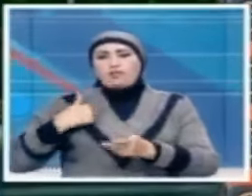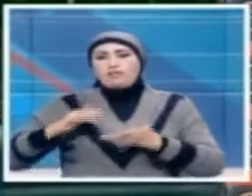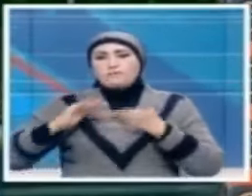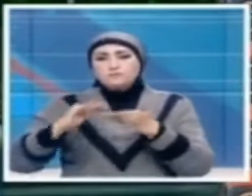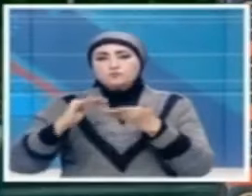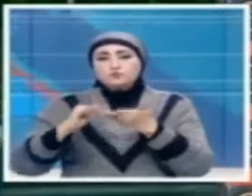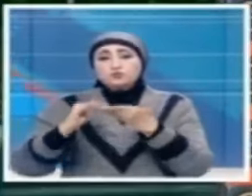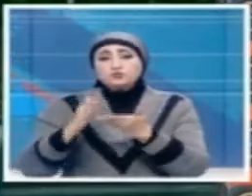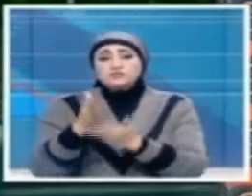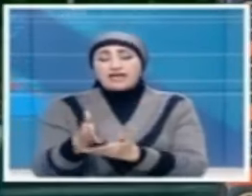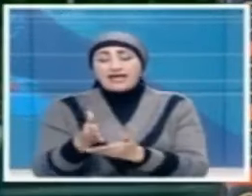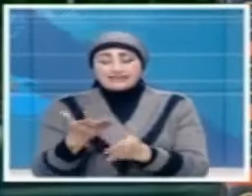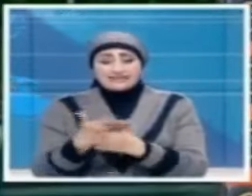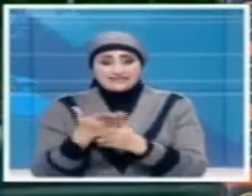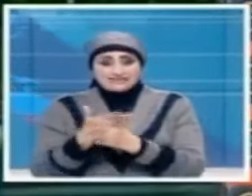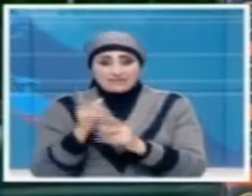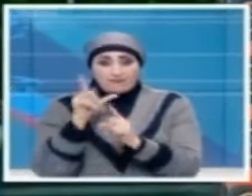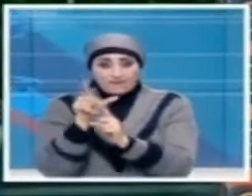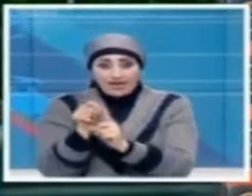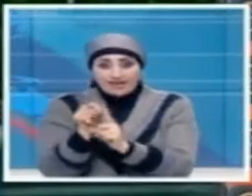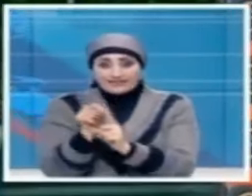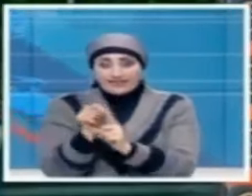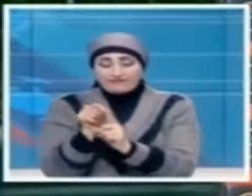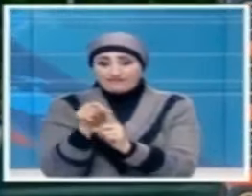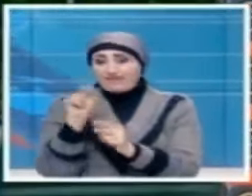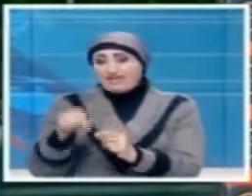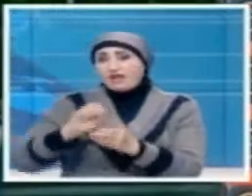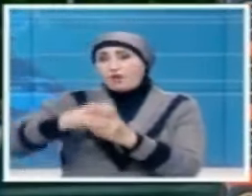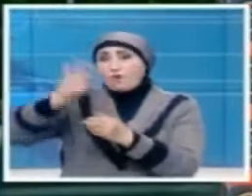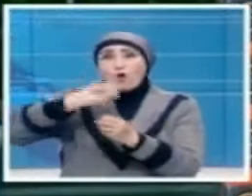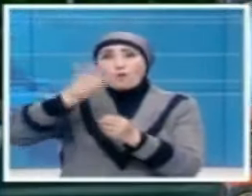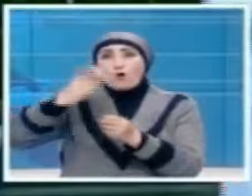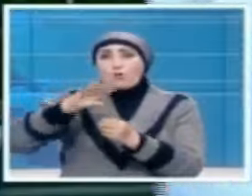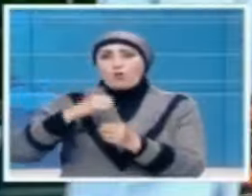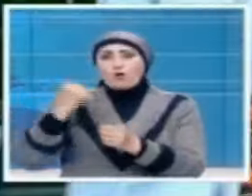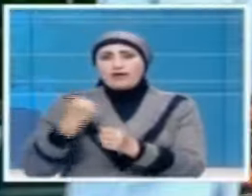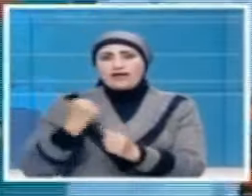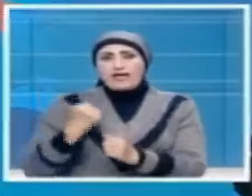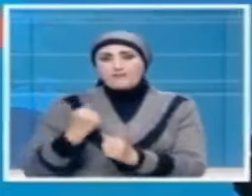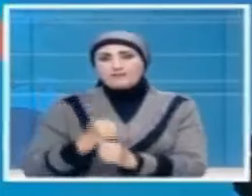معاه، علشان هدفنا مضاعفة صادراتنا وقدراتنا الانتاجية.